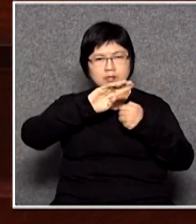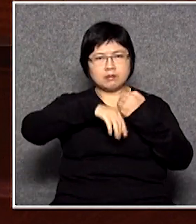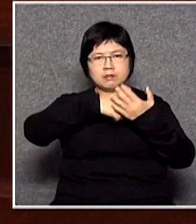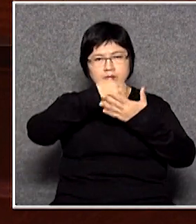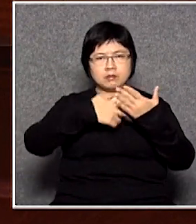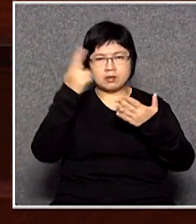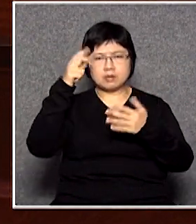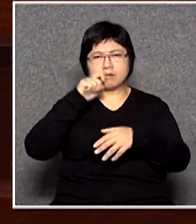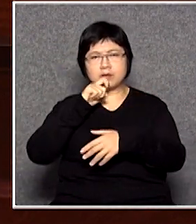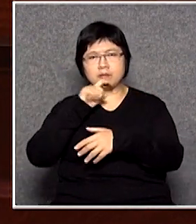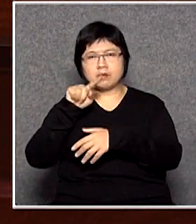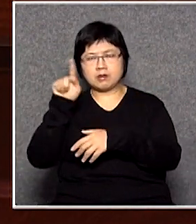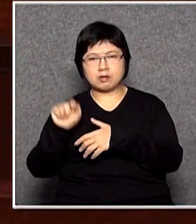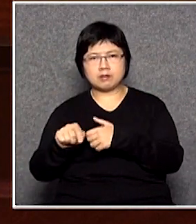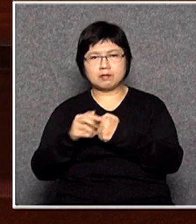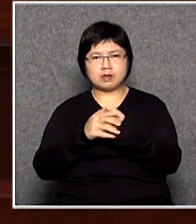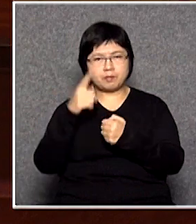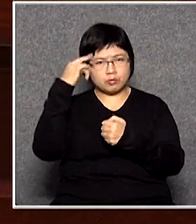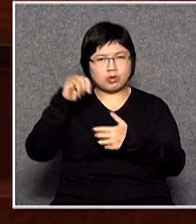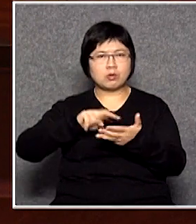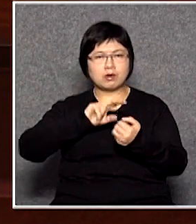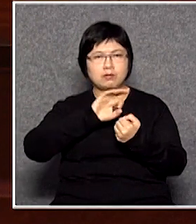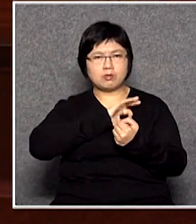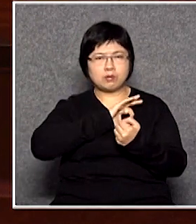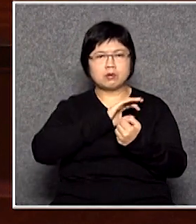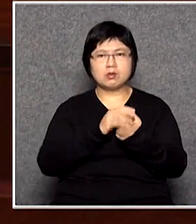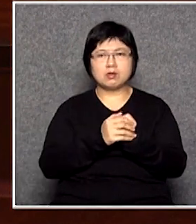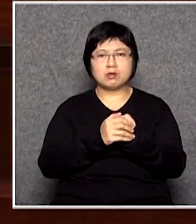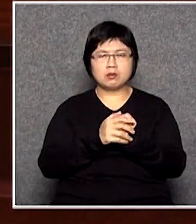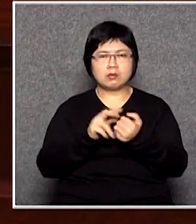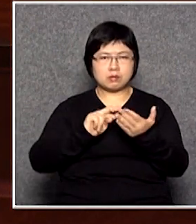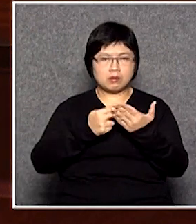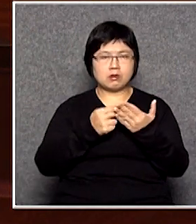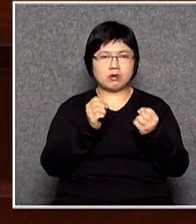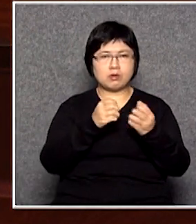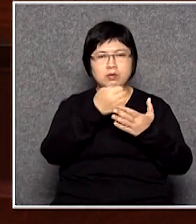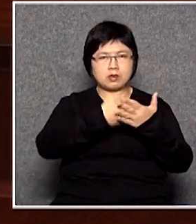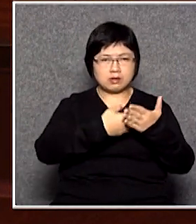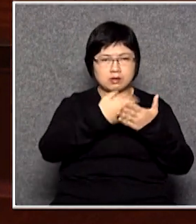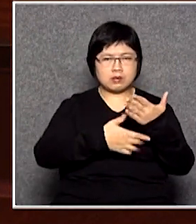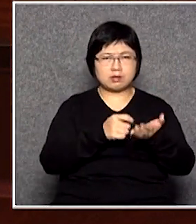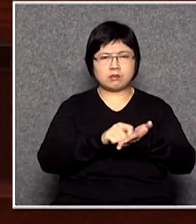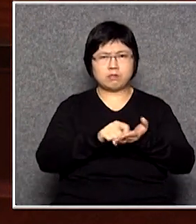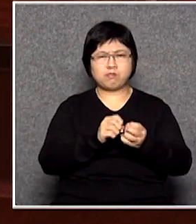經常出現這些問題。想不到我們立法會，即是你，喂，你是修改議事規則啫，都寫到